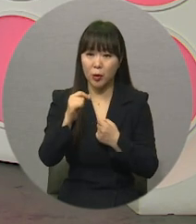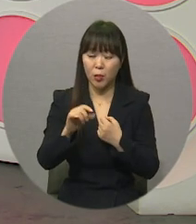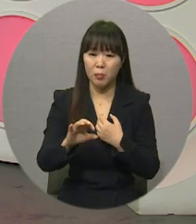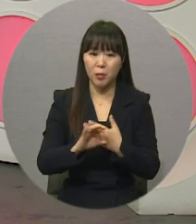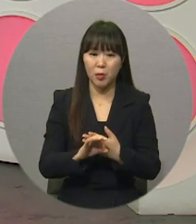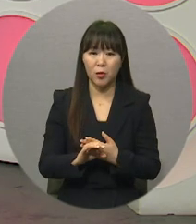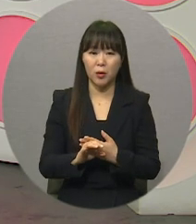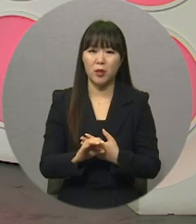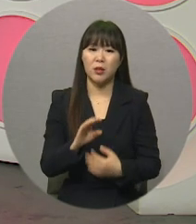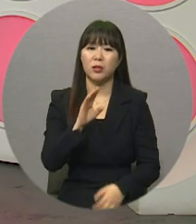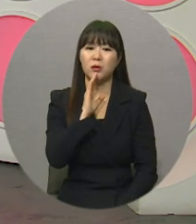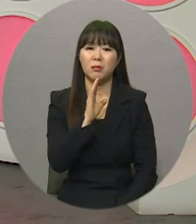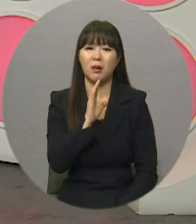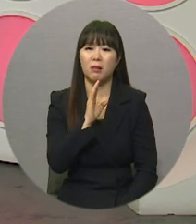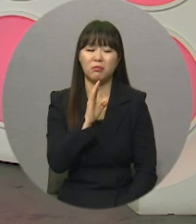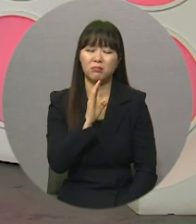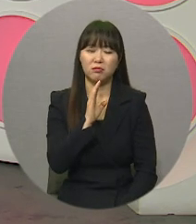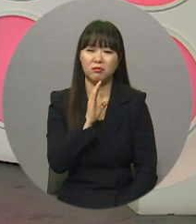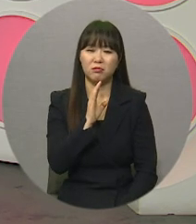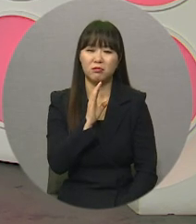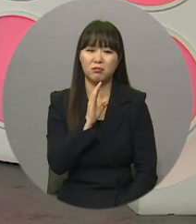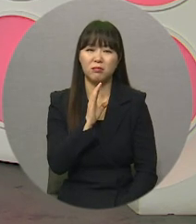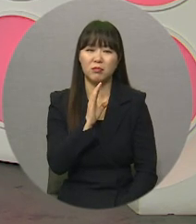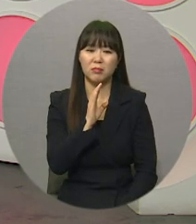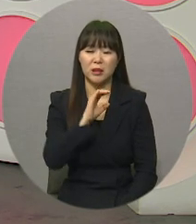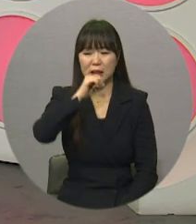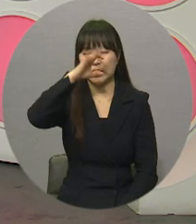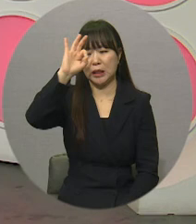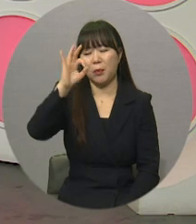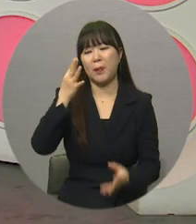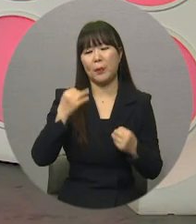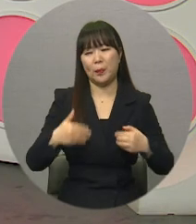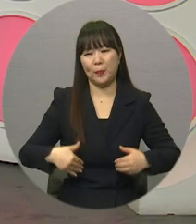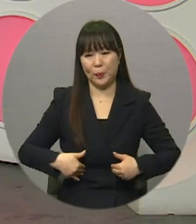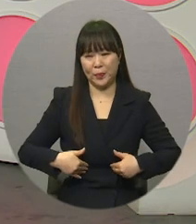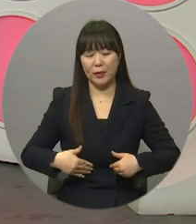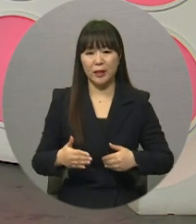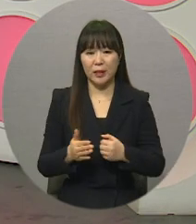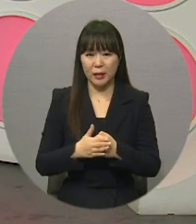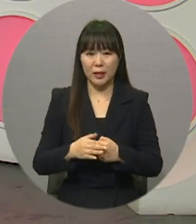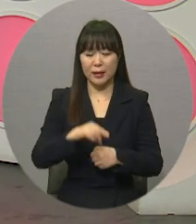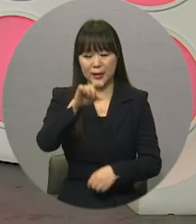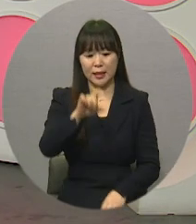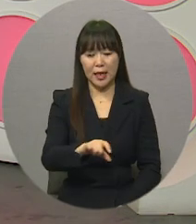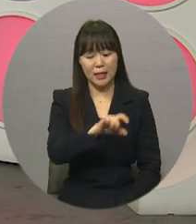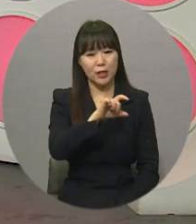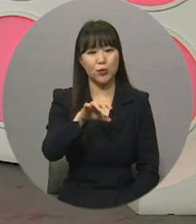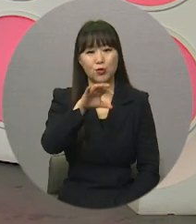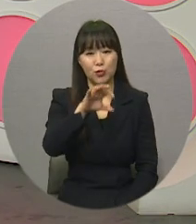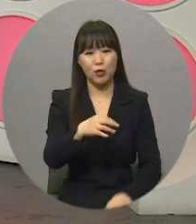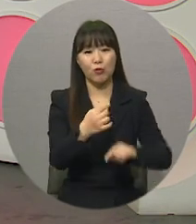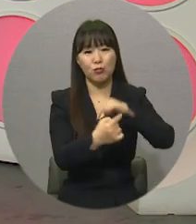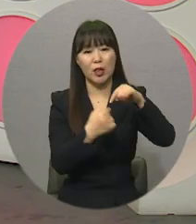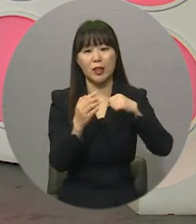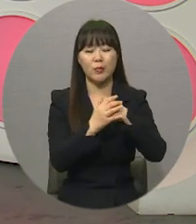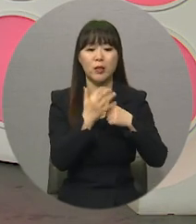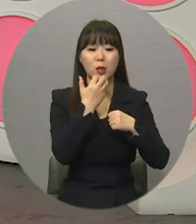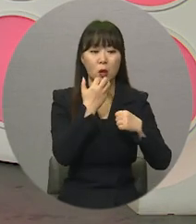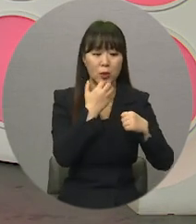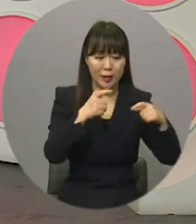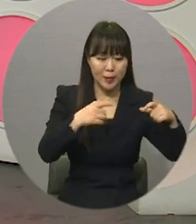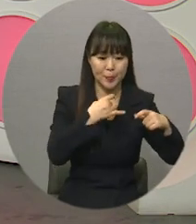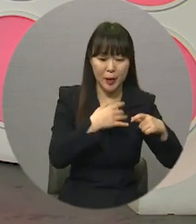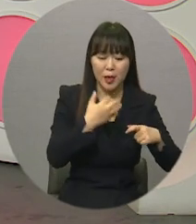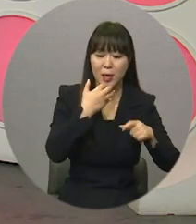되면은 너무 이제 이 재원이 많이 필요하니까 자치구에서 하는 거라서 서울은 서울,